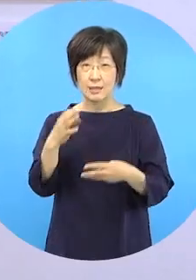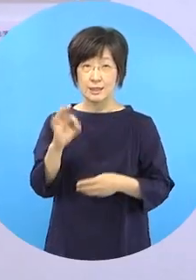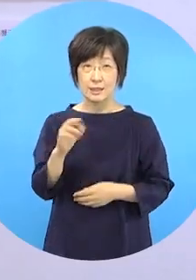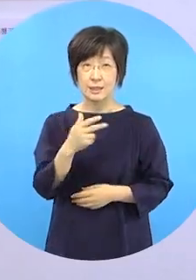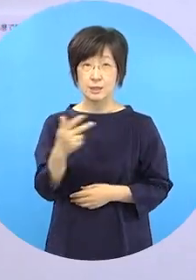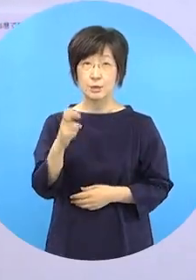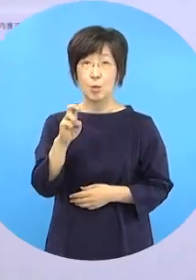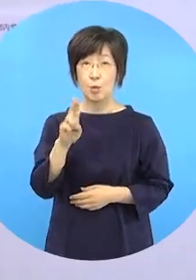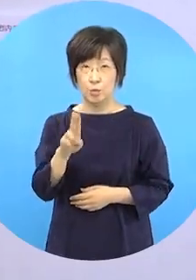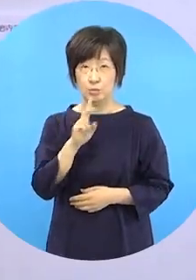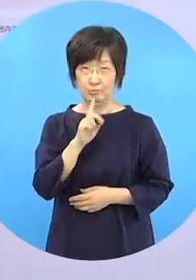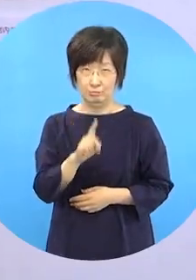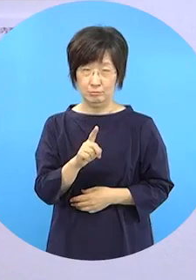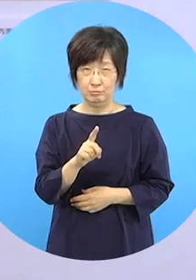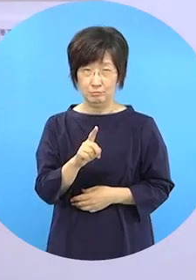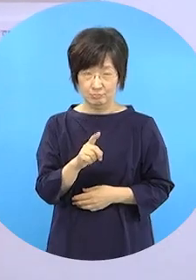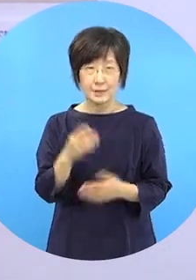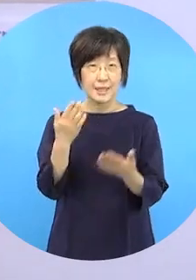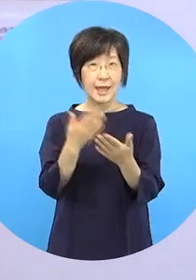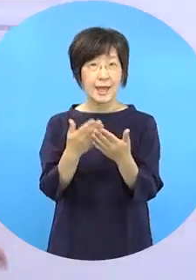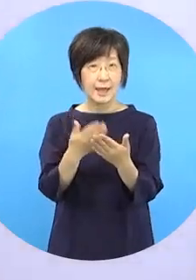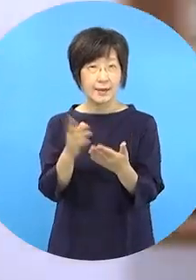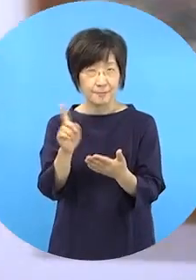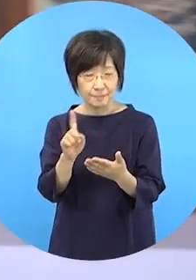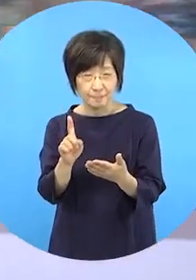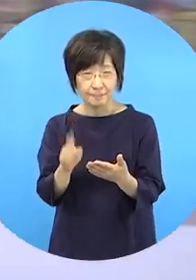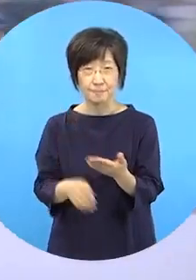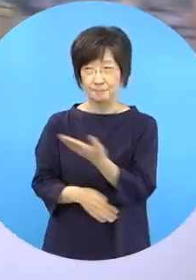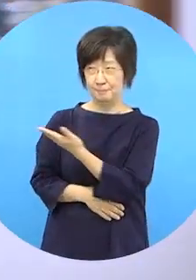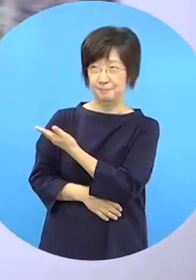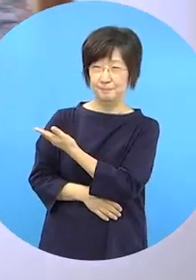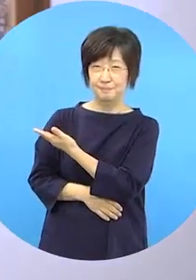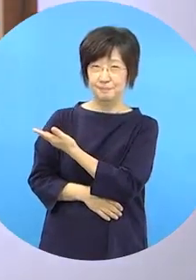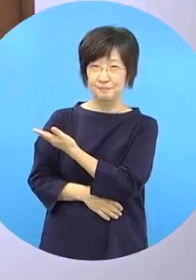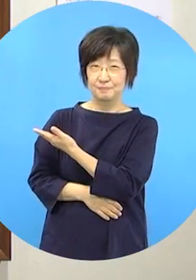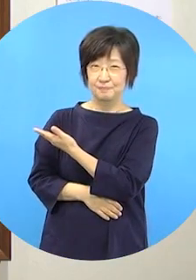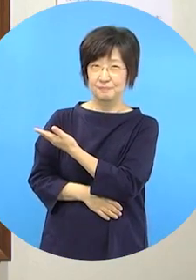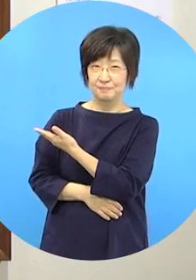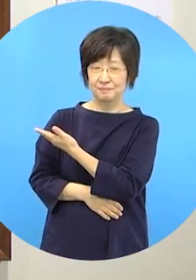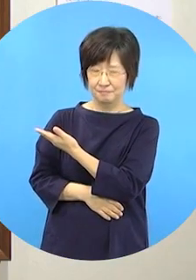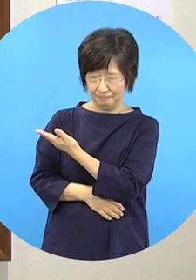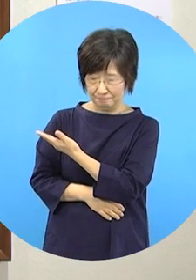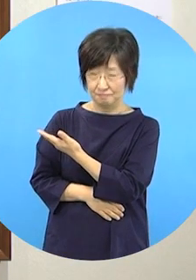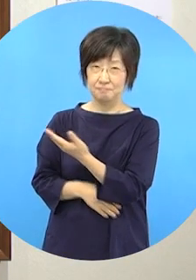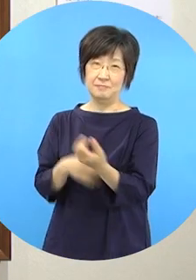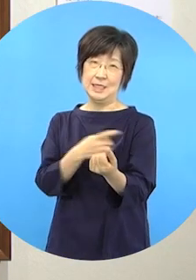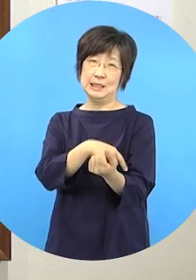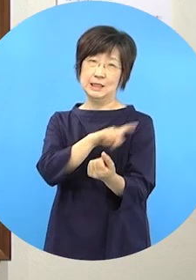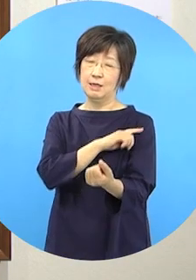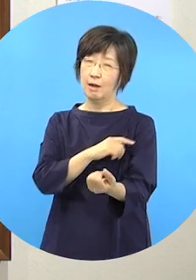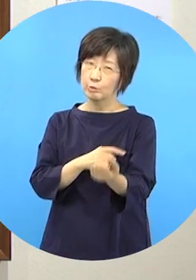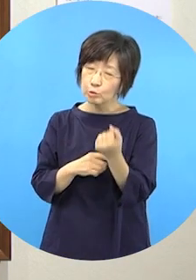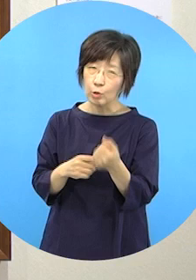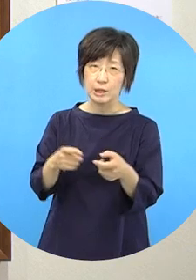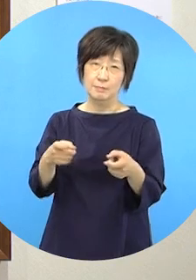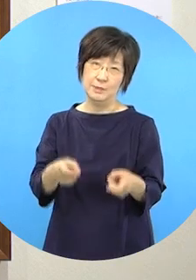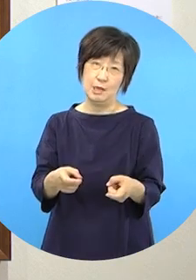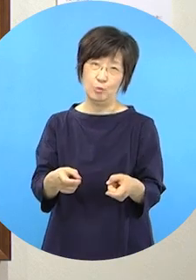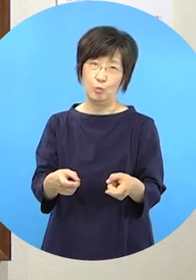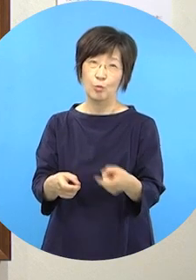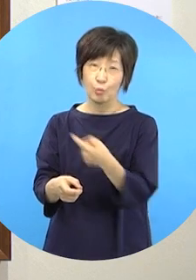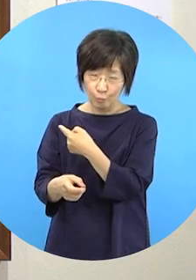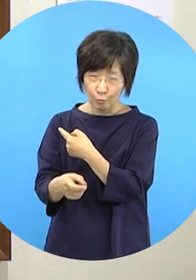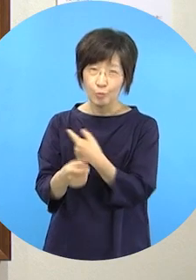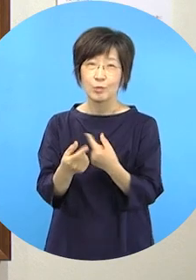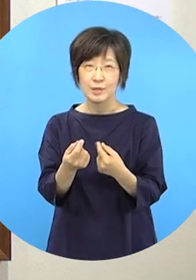して作品をご覧いただきましょう。こちらです。とても力強い港の風景ですよ